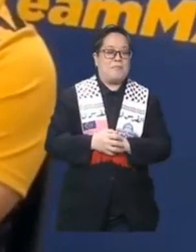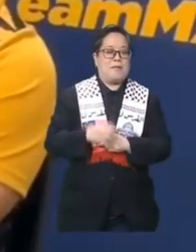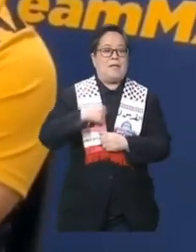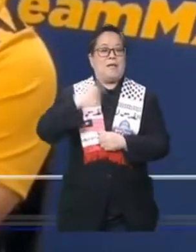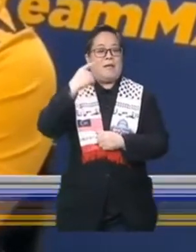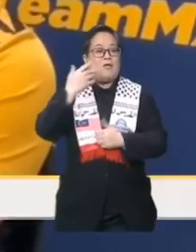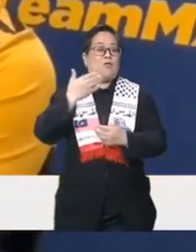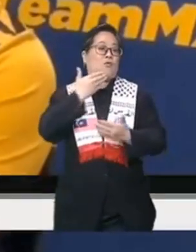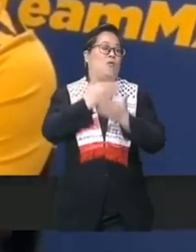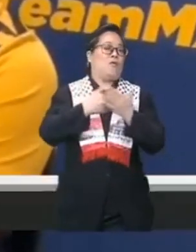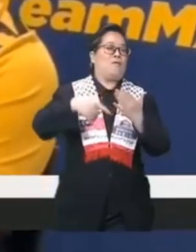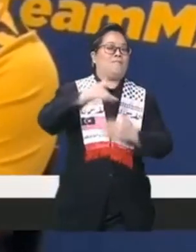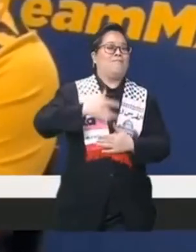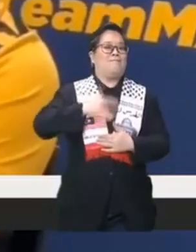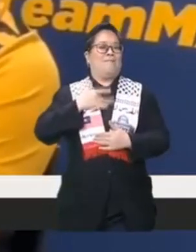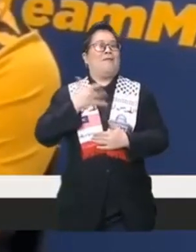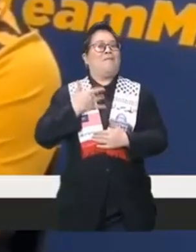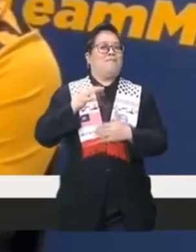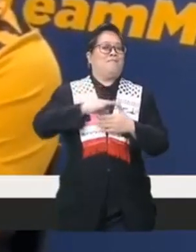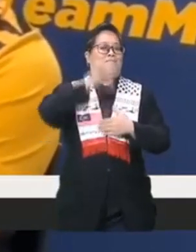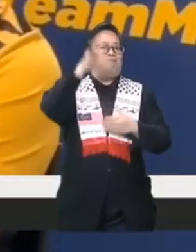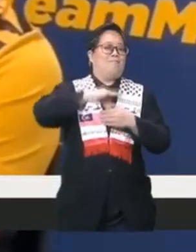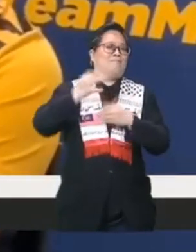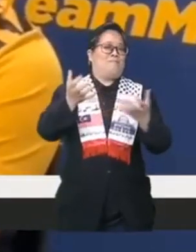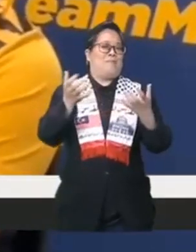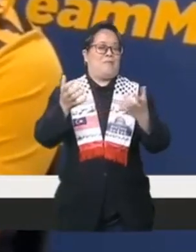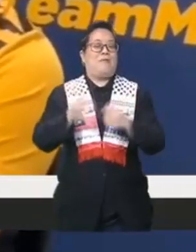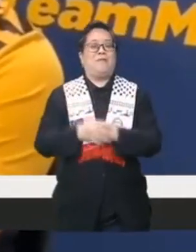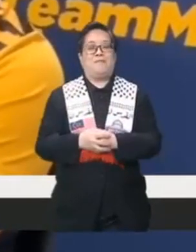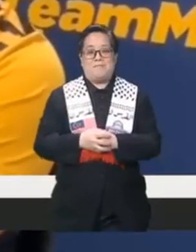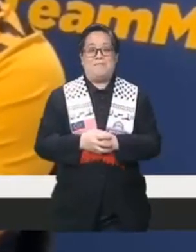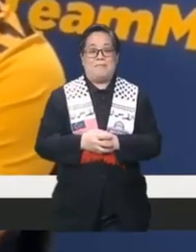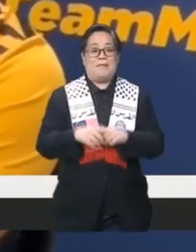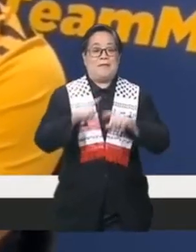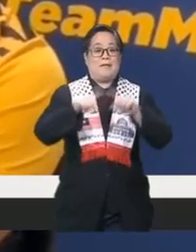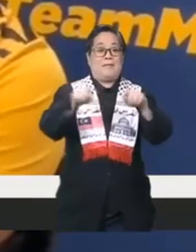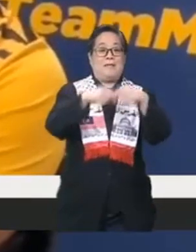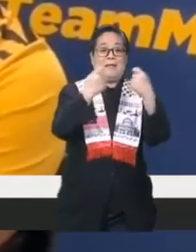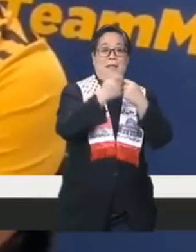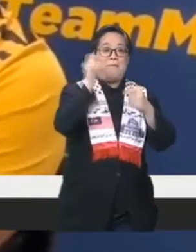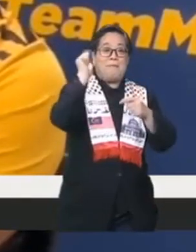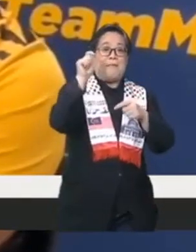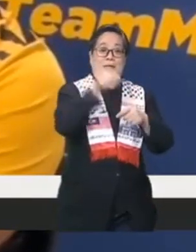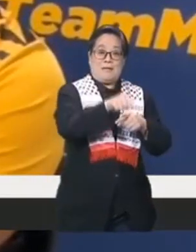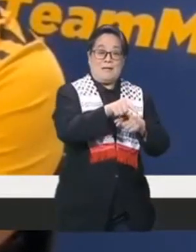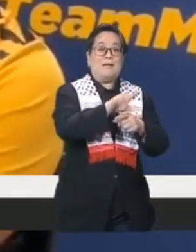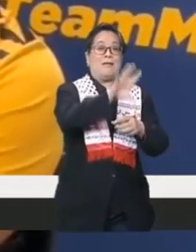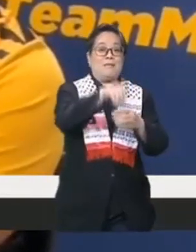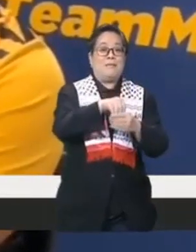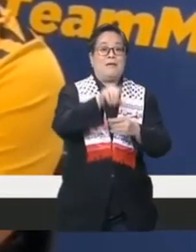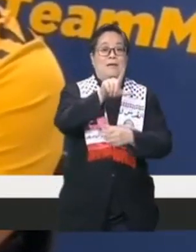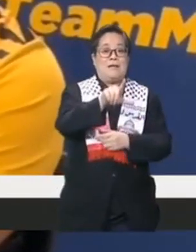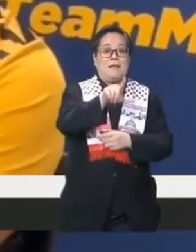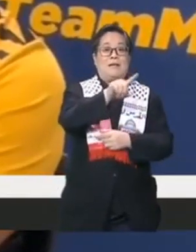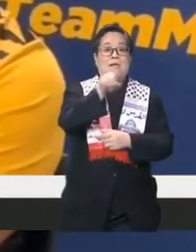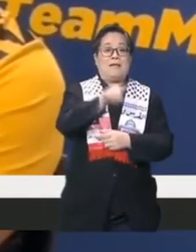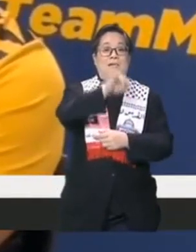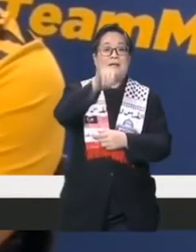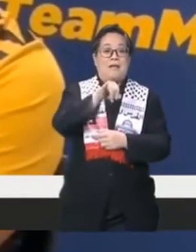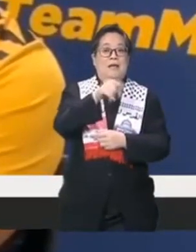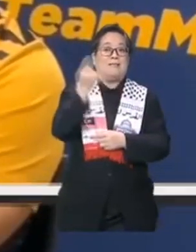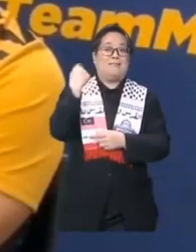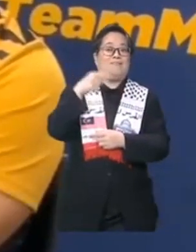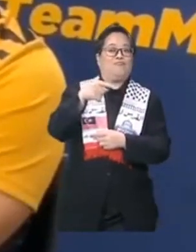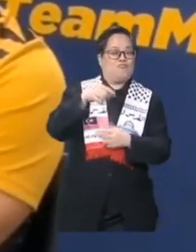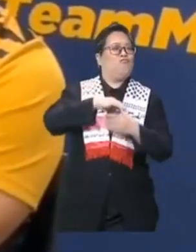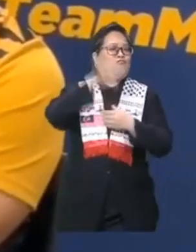good apa dia feeling factor untuk mereka tu ni. Tapi di dalam kem badminton tu termasuk Lizzie Jia, tadi saya jumpa dia pun